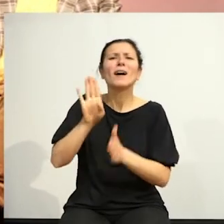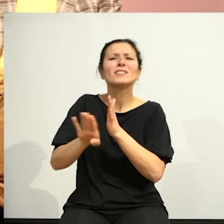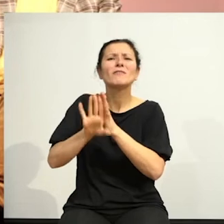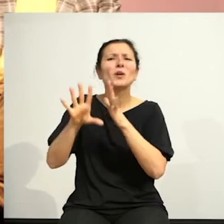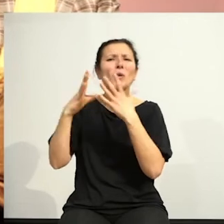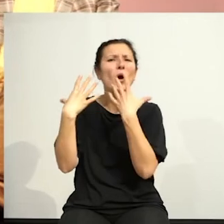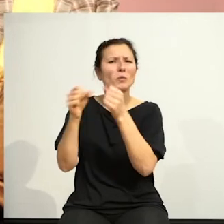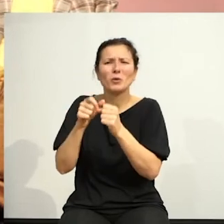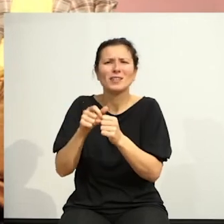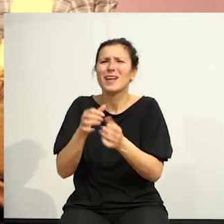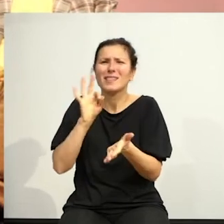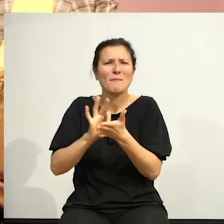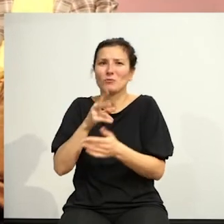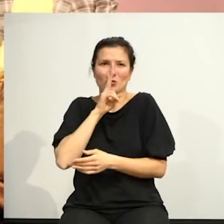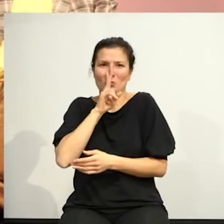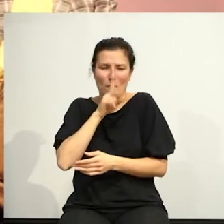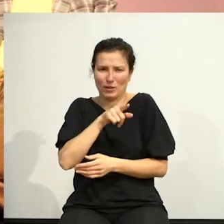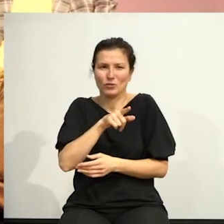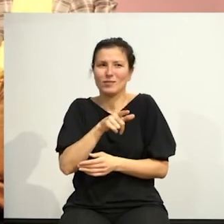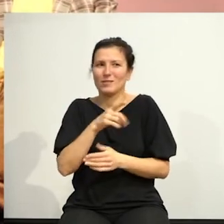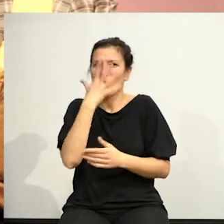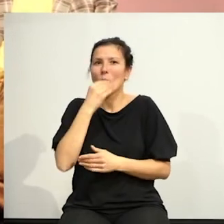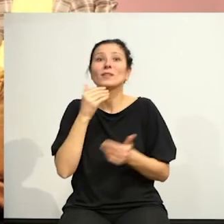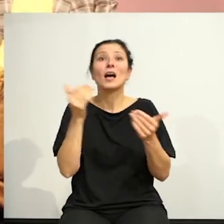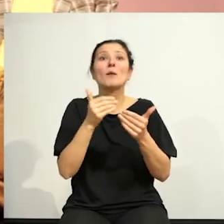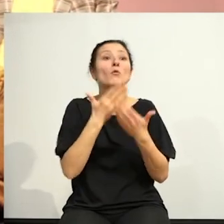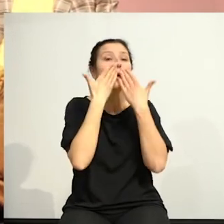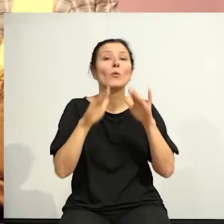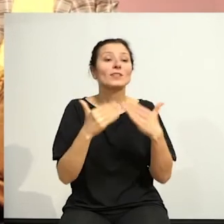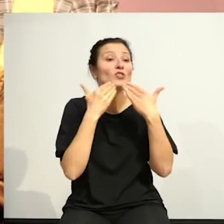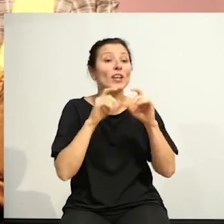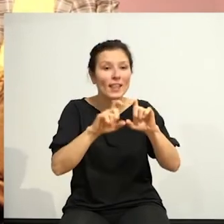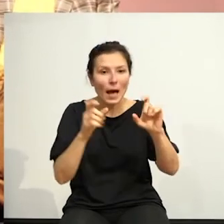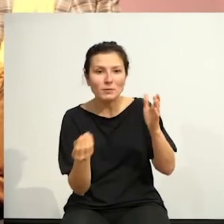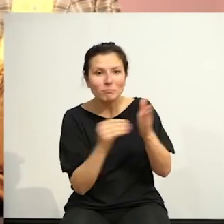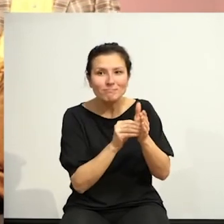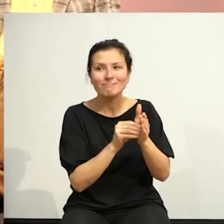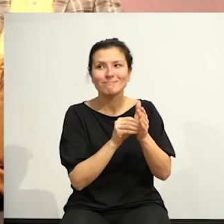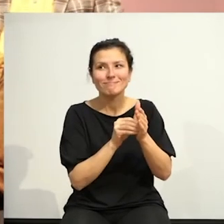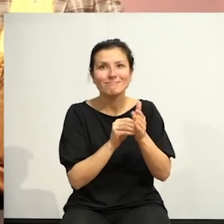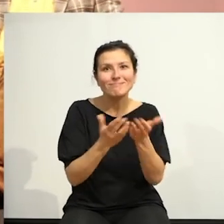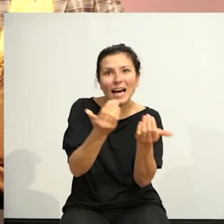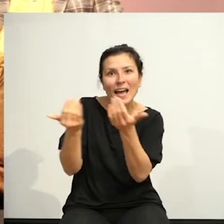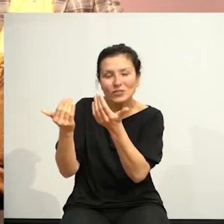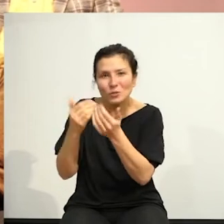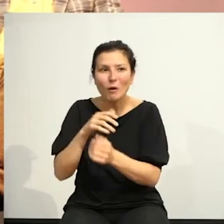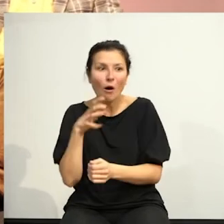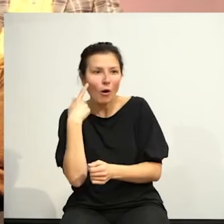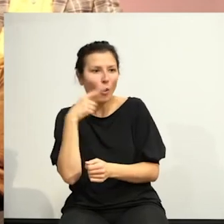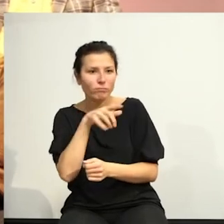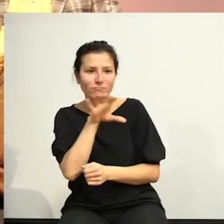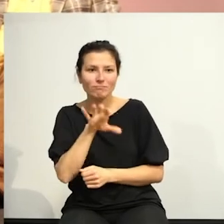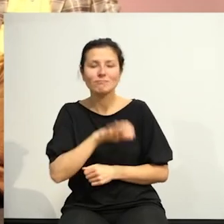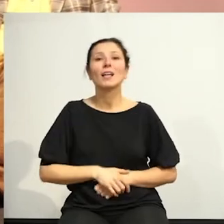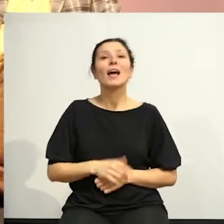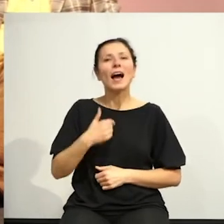nie ma ochoty go zobaczyć, ale można mu pokazać, zachęcając tym napisem. Otóż mi się marzy odwrotna sytuacja, prawda?